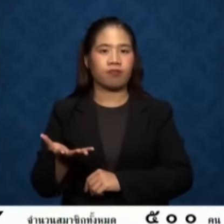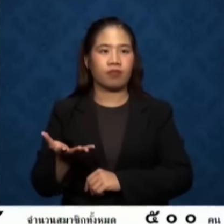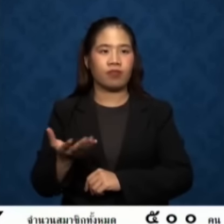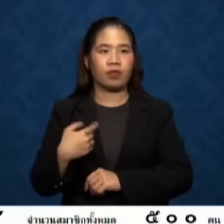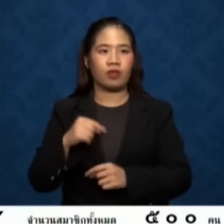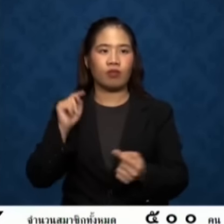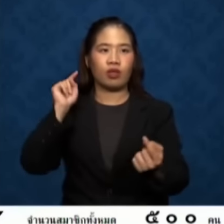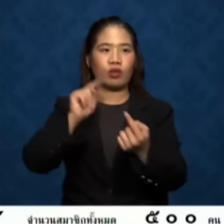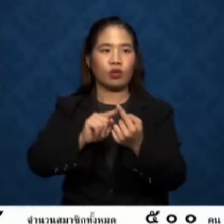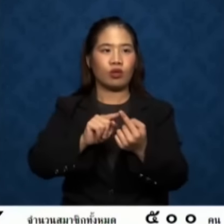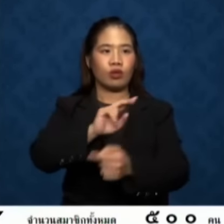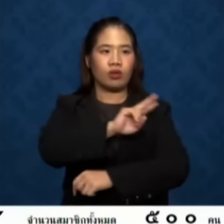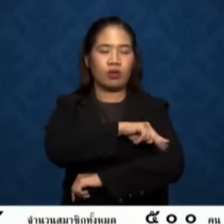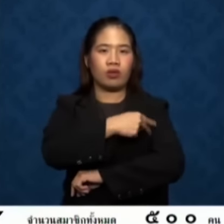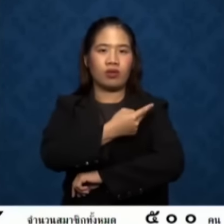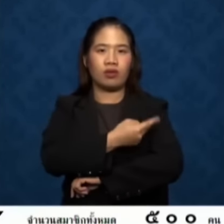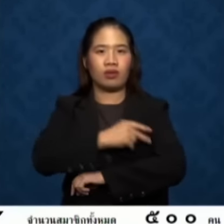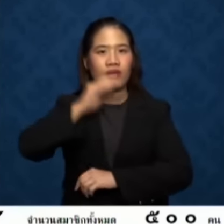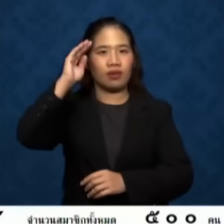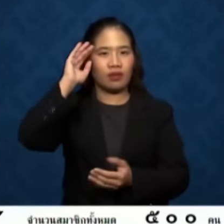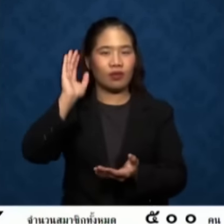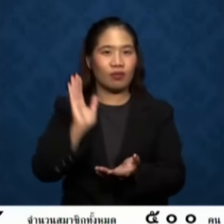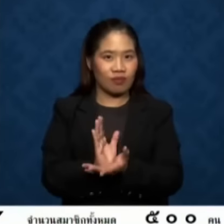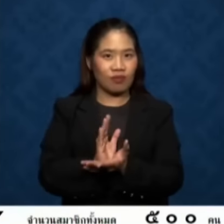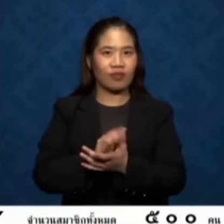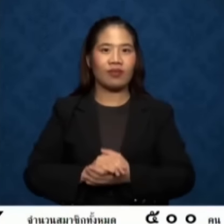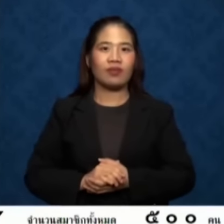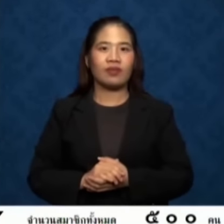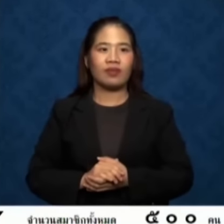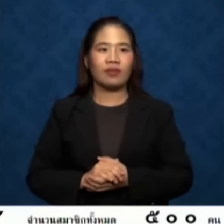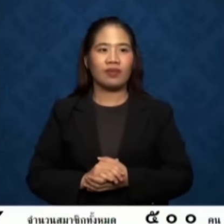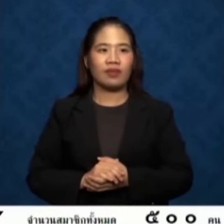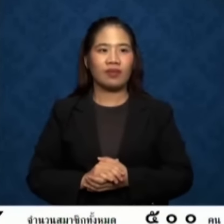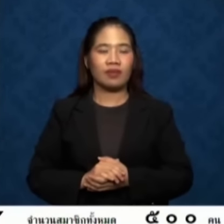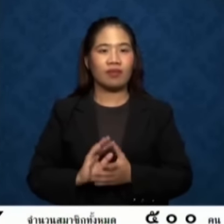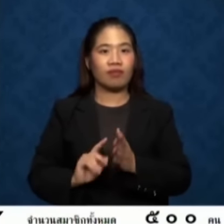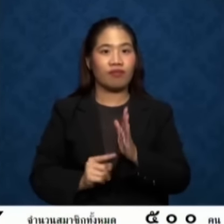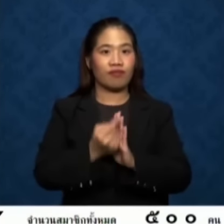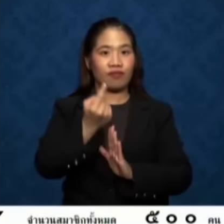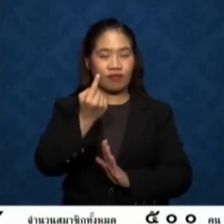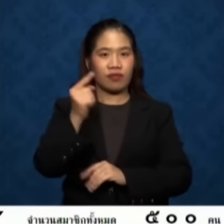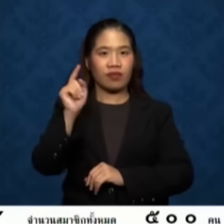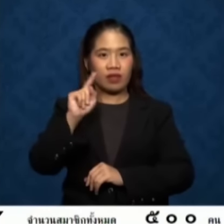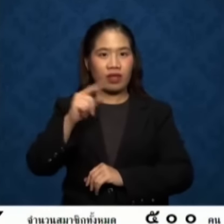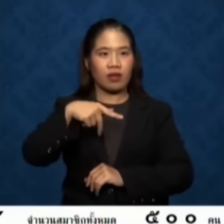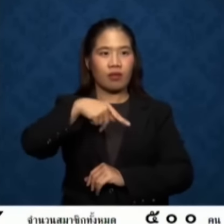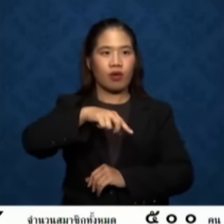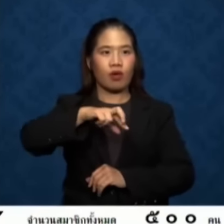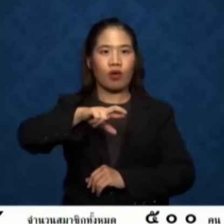พยาบาลตำรวจก่อนอื่นต้องเรียนว่าพระราชบัญญัติรา